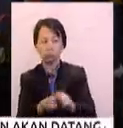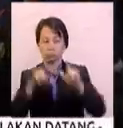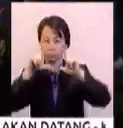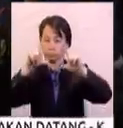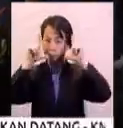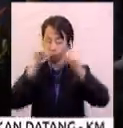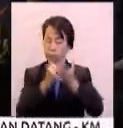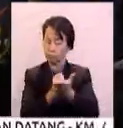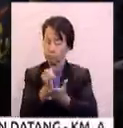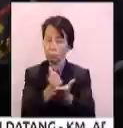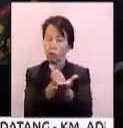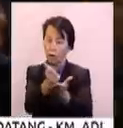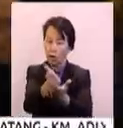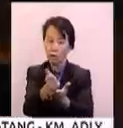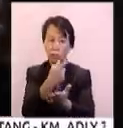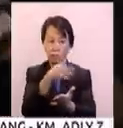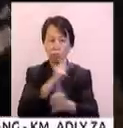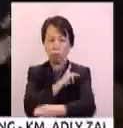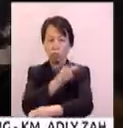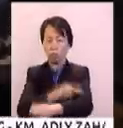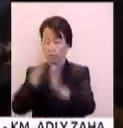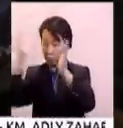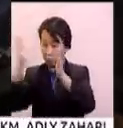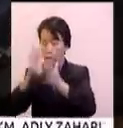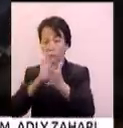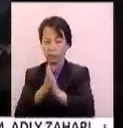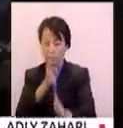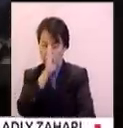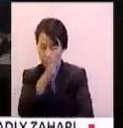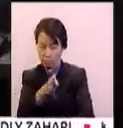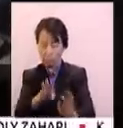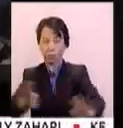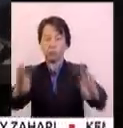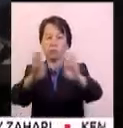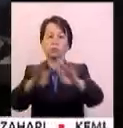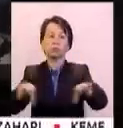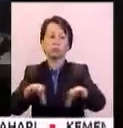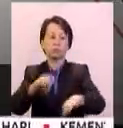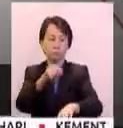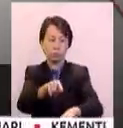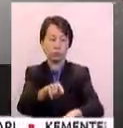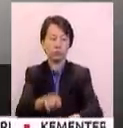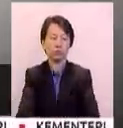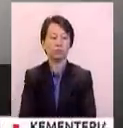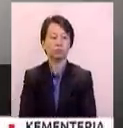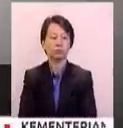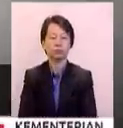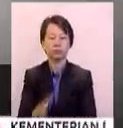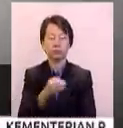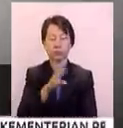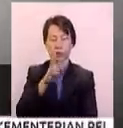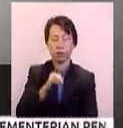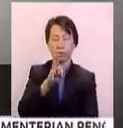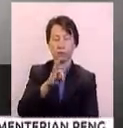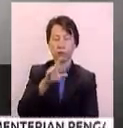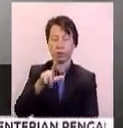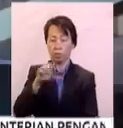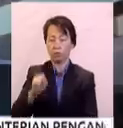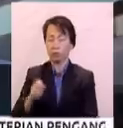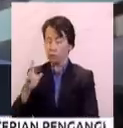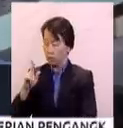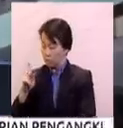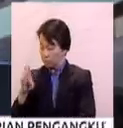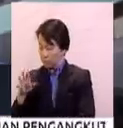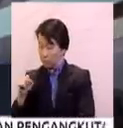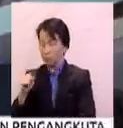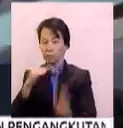dan beramanah bagi mewarisi negara ini menjadi fokus utama pelaksanaannya. Selain MFLS, KBS